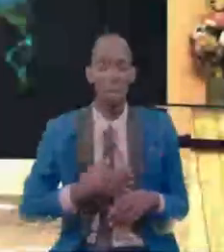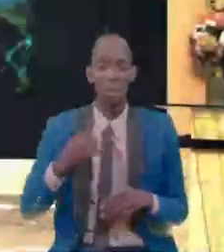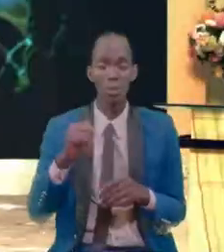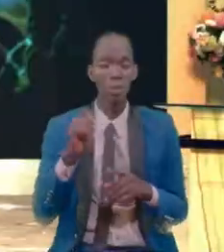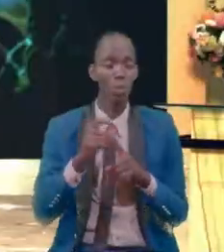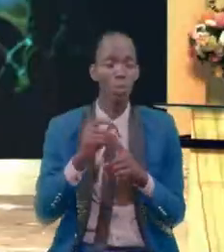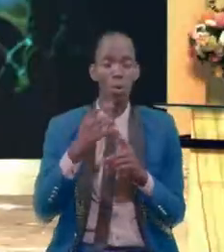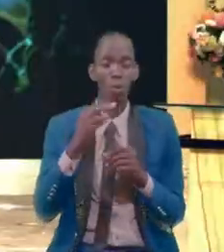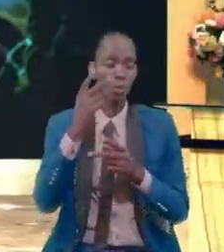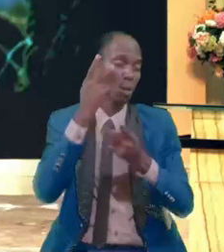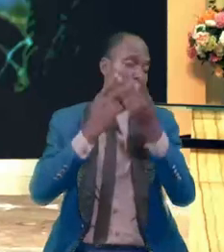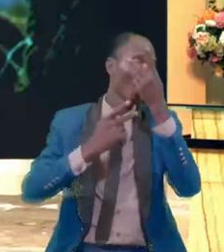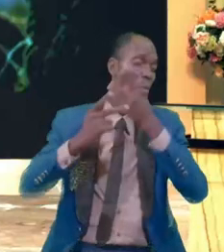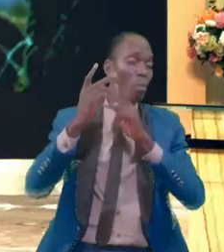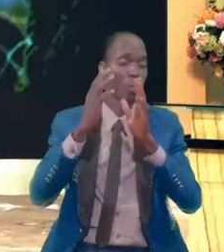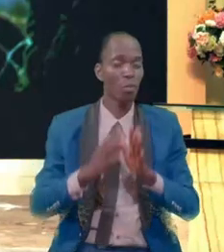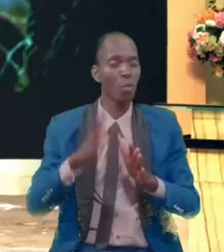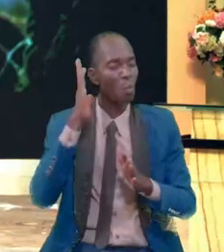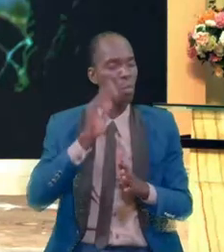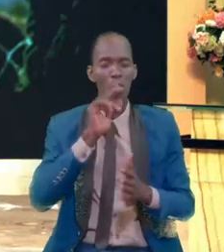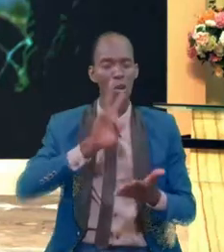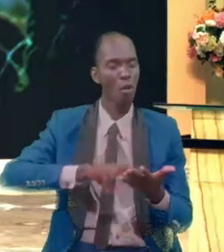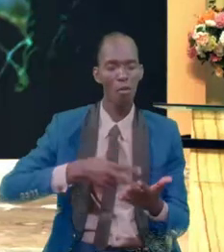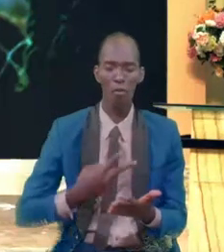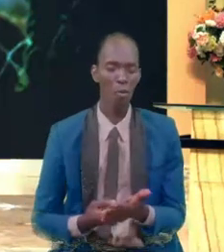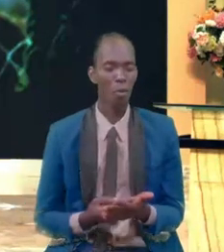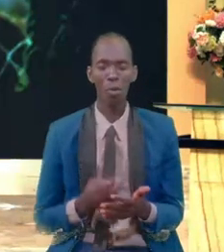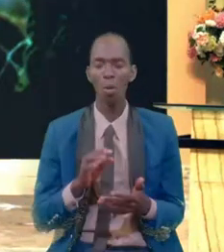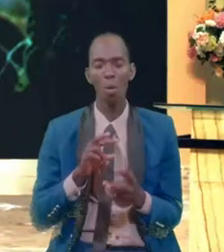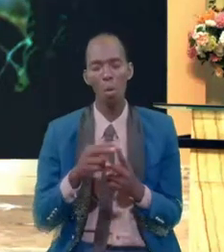Et la parole du prophète ne va pas tomber à terre.